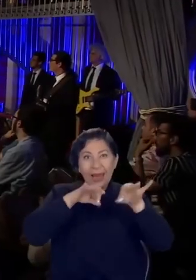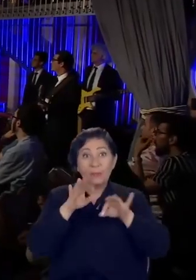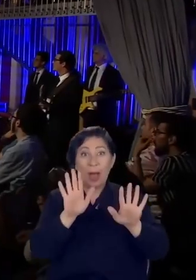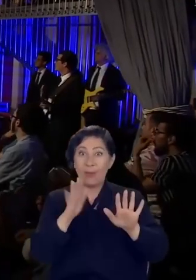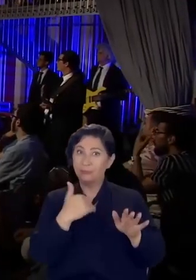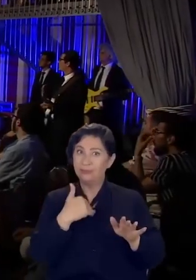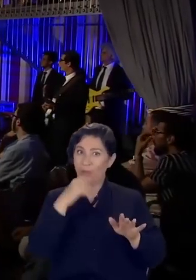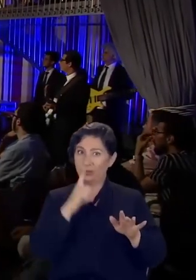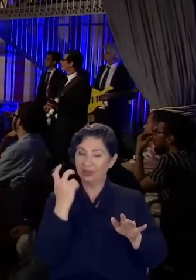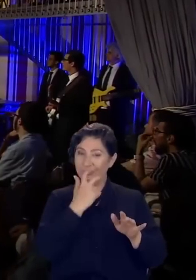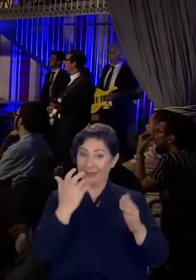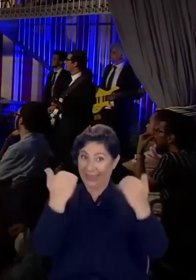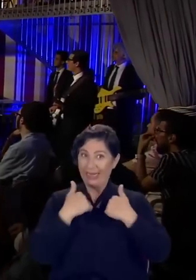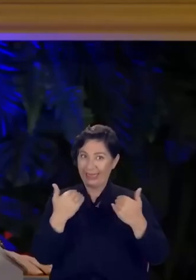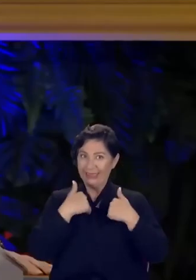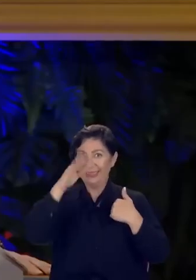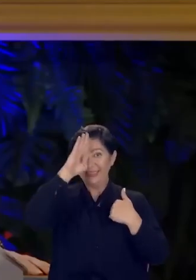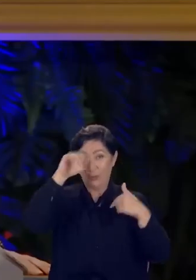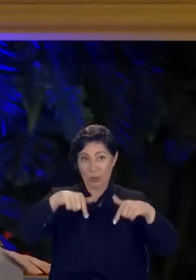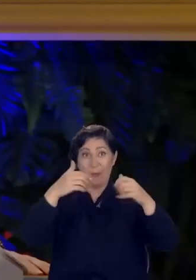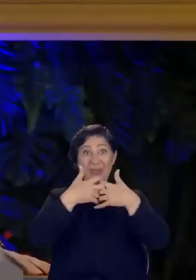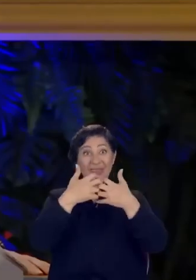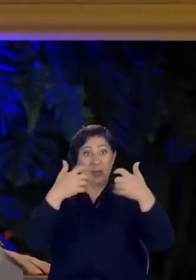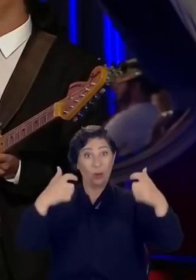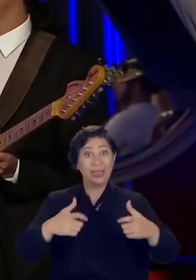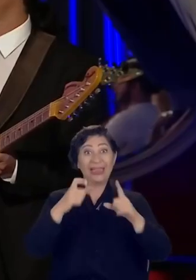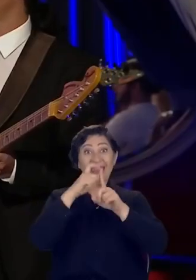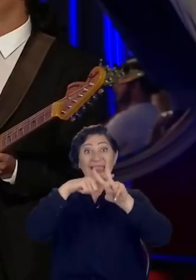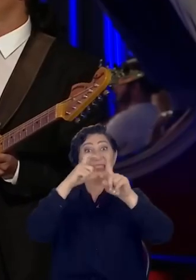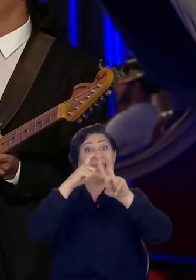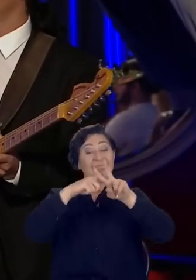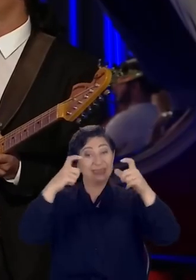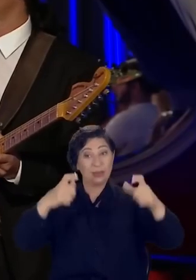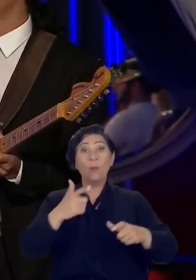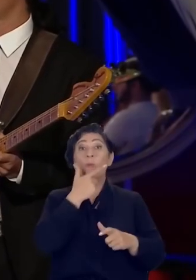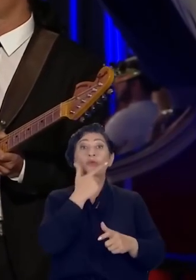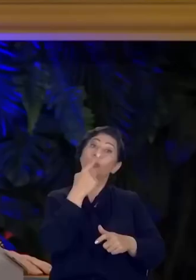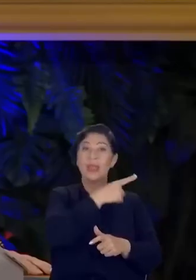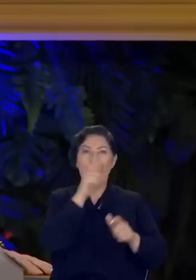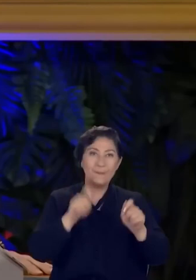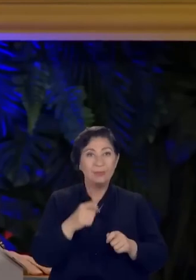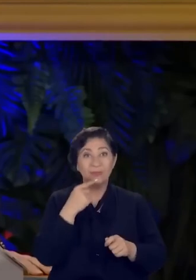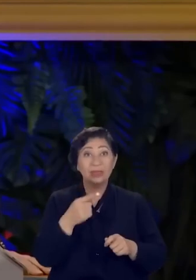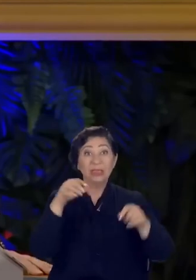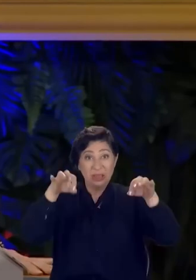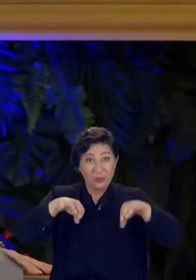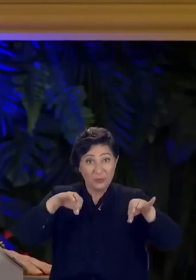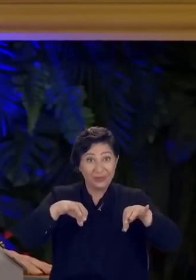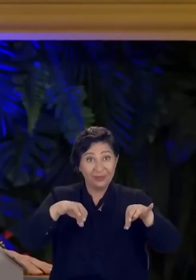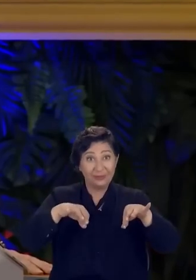Aman dedim, bizde de konserler verin filan. İstanbul'da Mecidiyeköy'de, Dada Salon'da, hatta Bodrum'da da yapalım dedim.